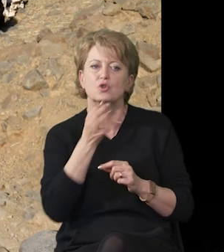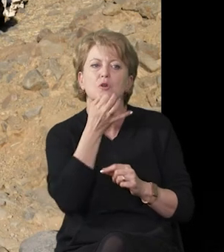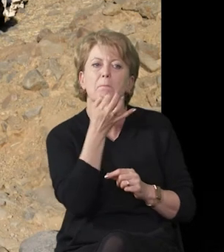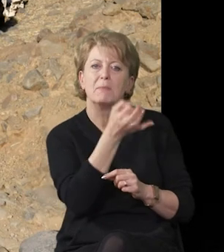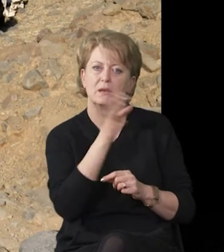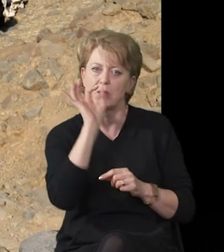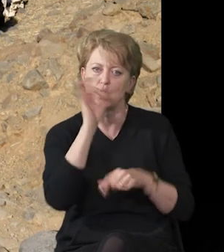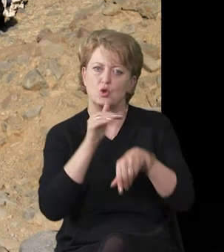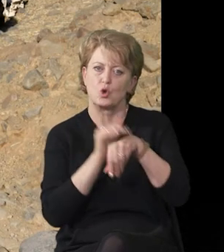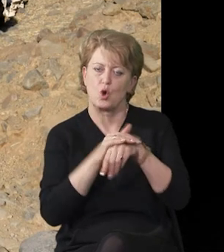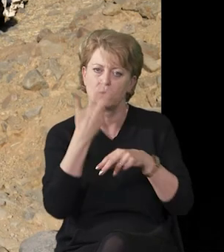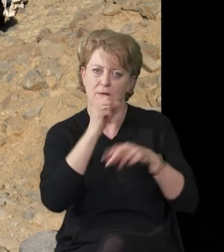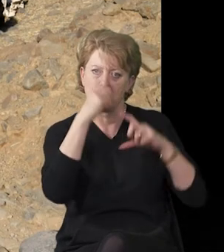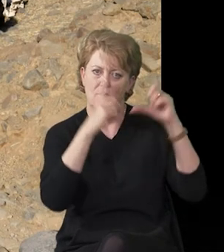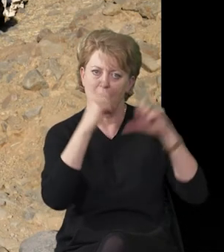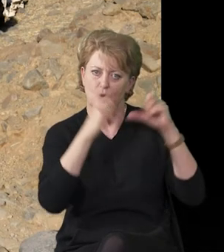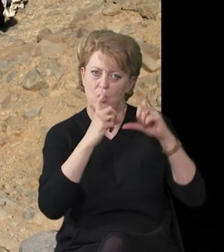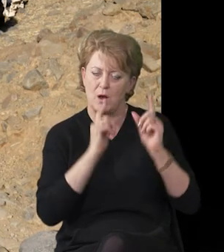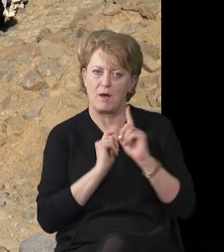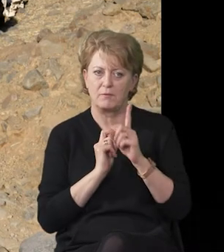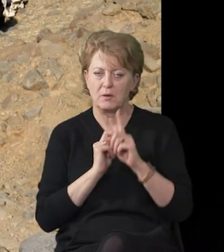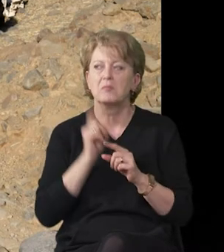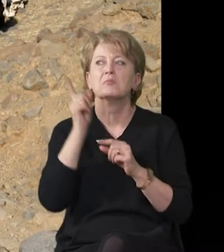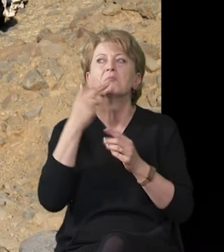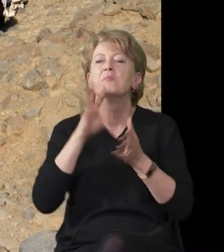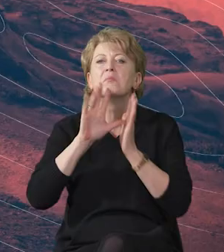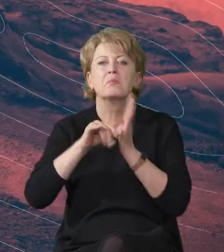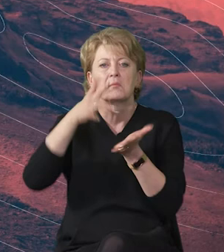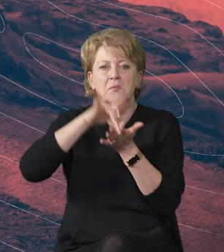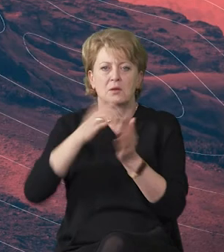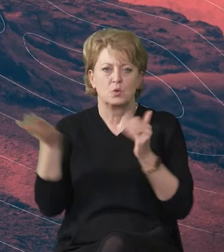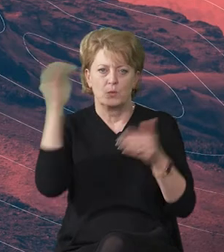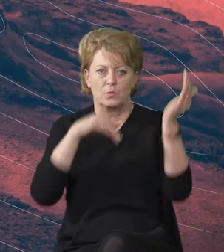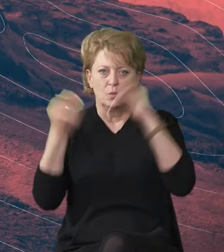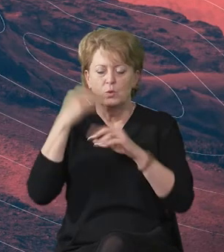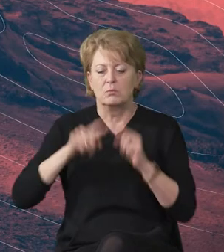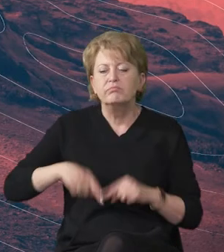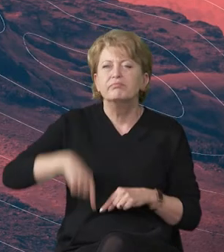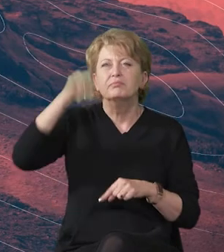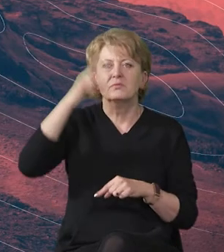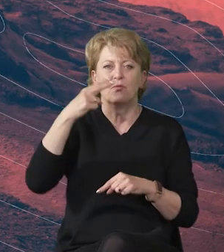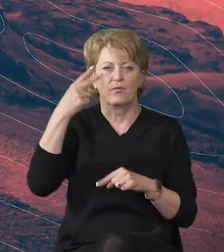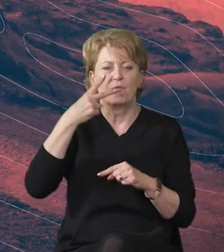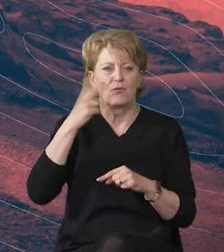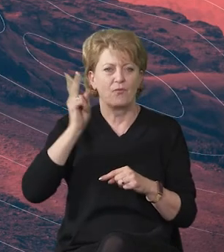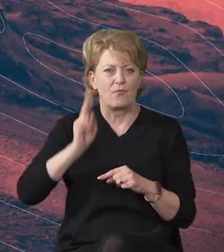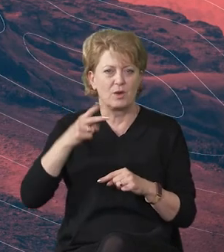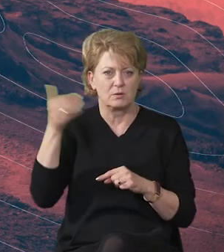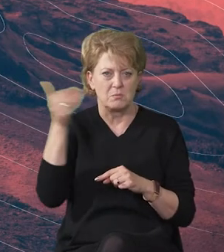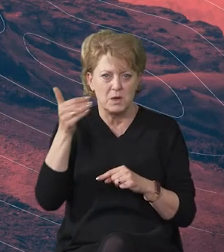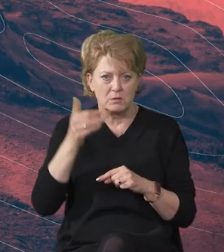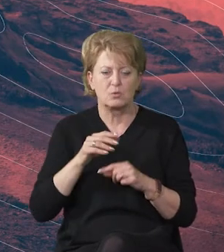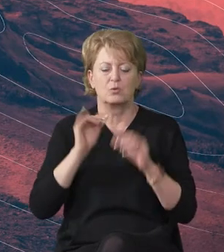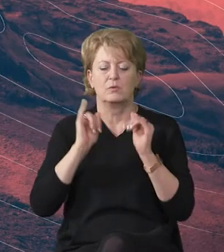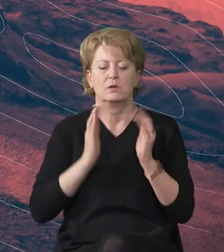jest w górach na wysokości ponad 2000 metrów, ale otoczona jest jeszcze większymi górami i ja zdecydowałem się na